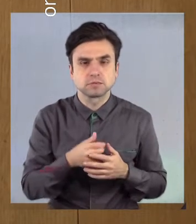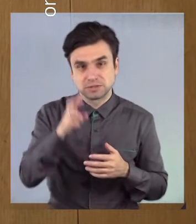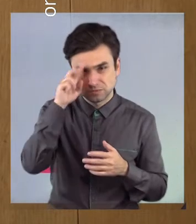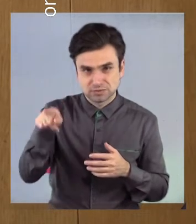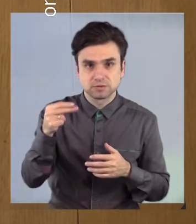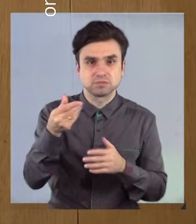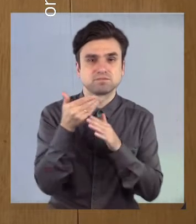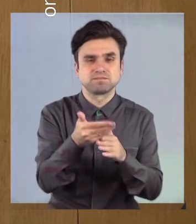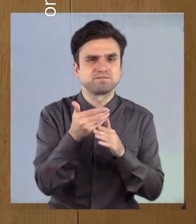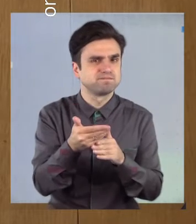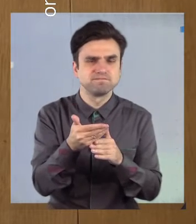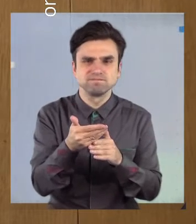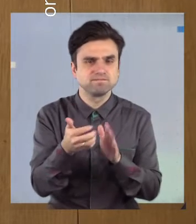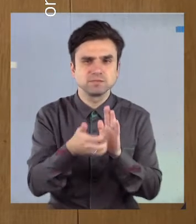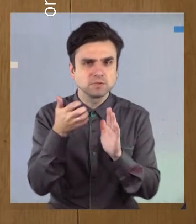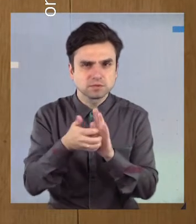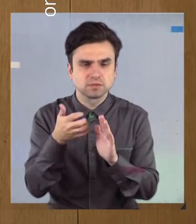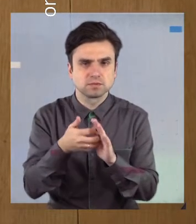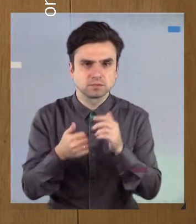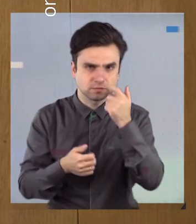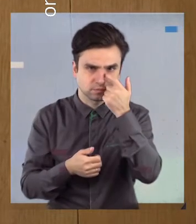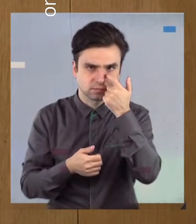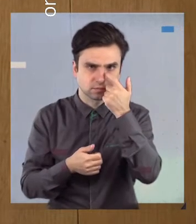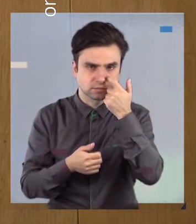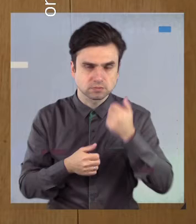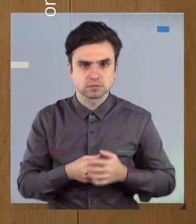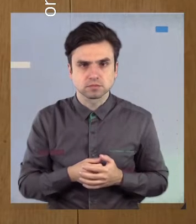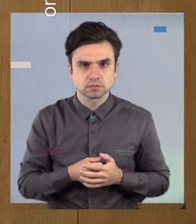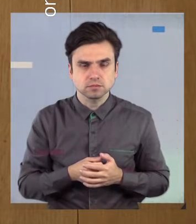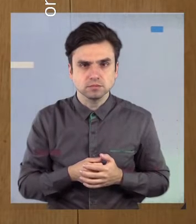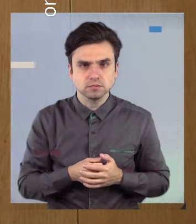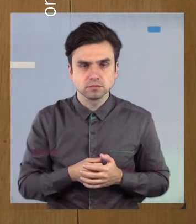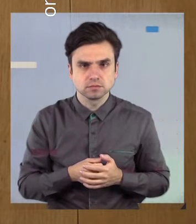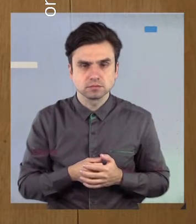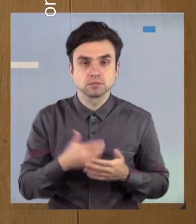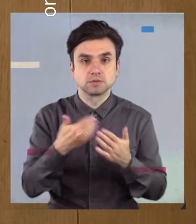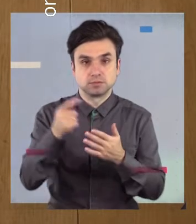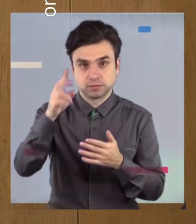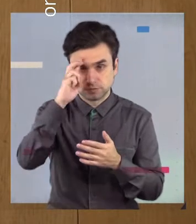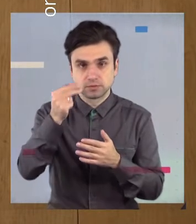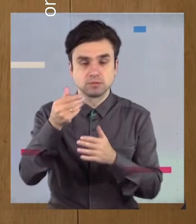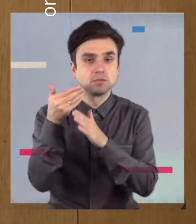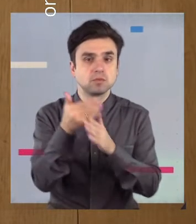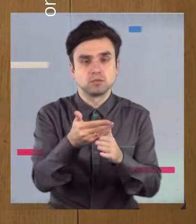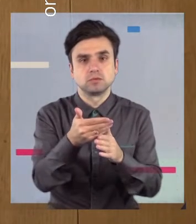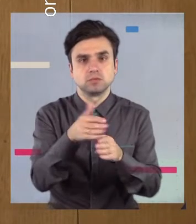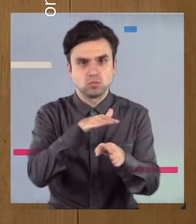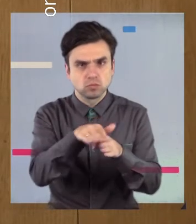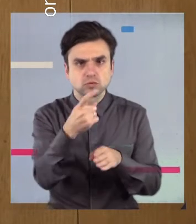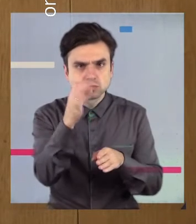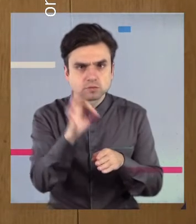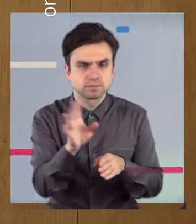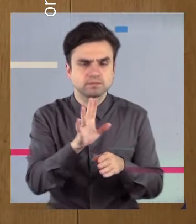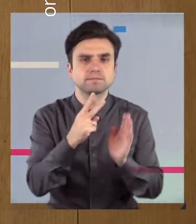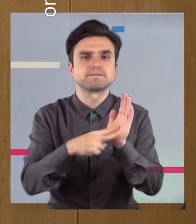держави, медична субвенція у нас виділяється десь до 70%. Тому,